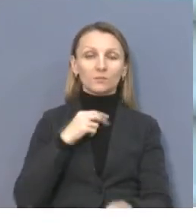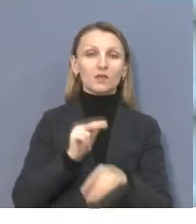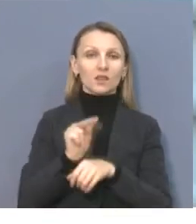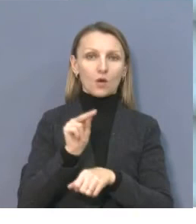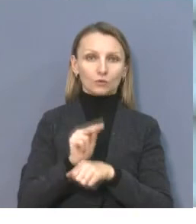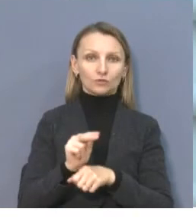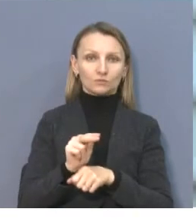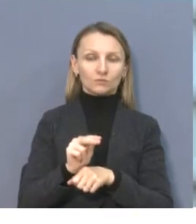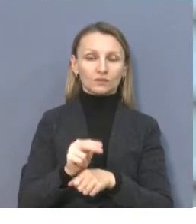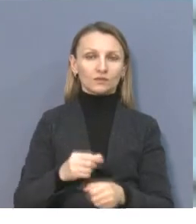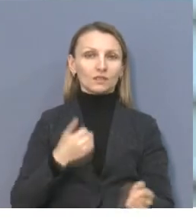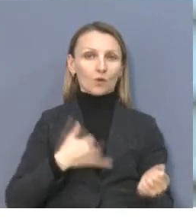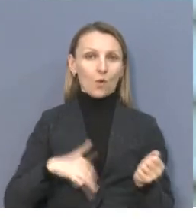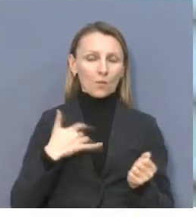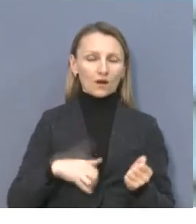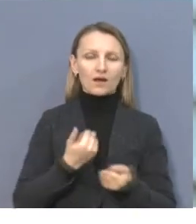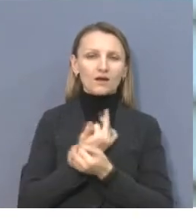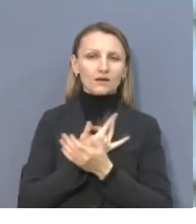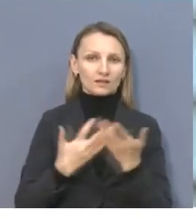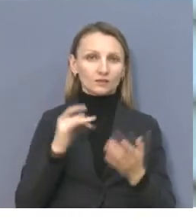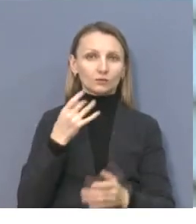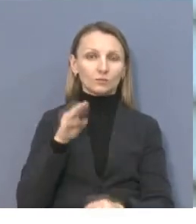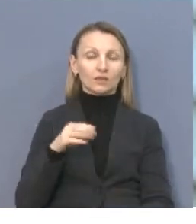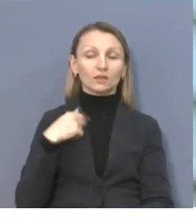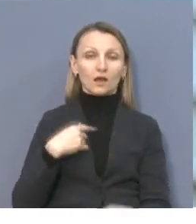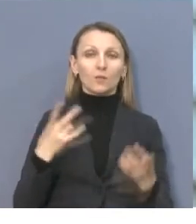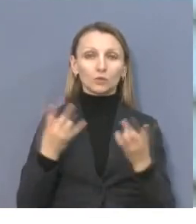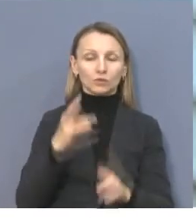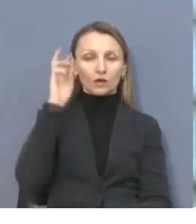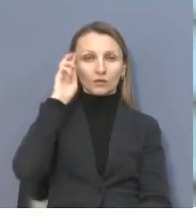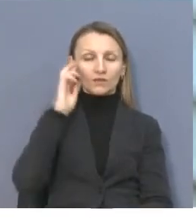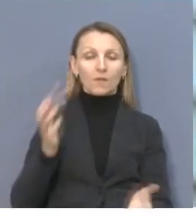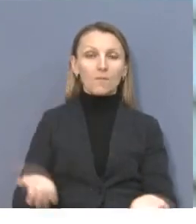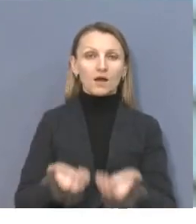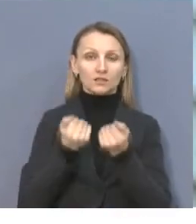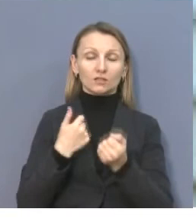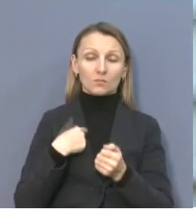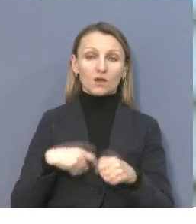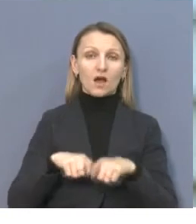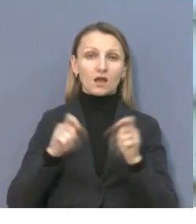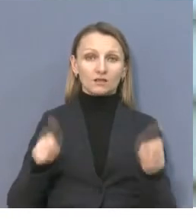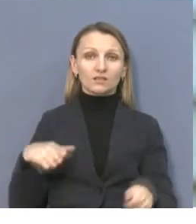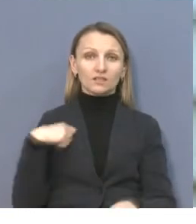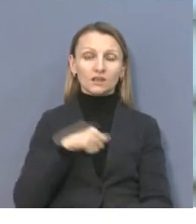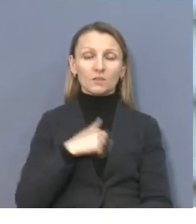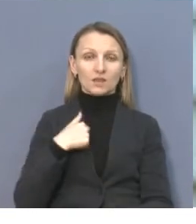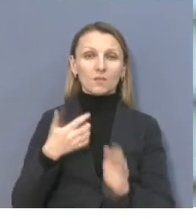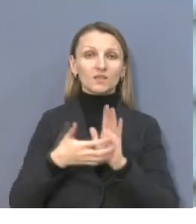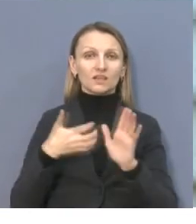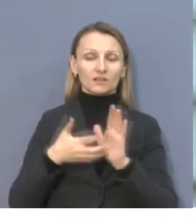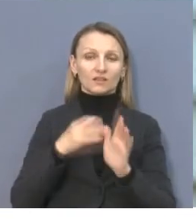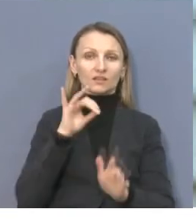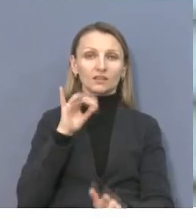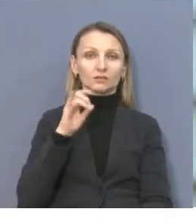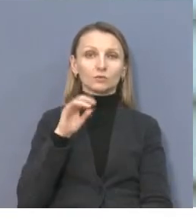любом инструменте конечно нам нужно государство я поддержка накрылись сами ну нам не хватает инструментов